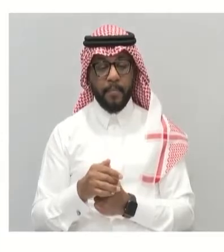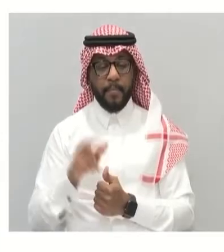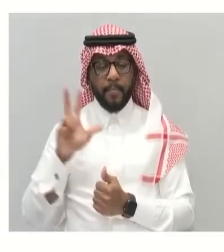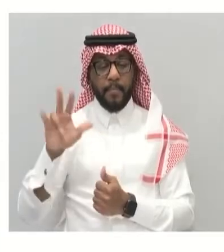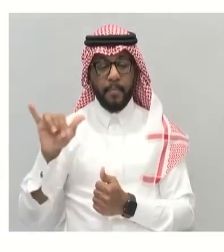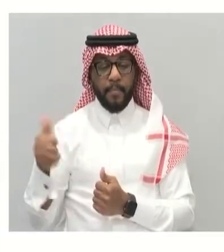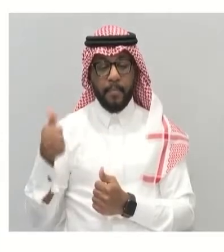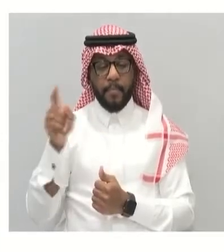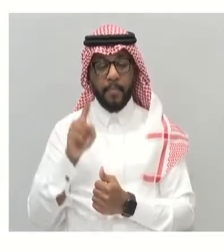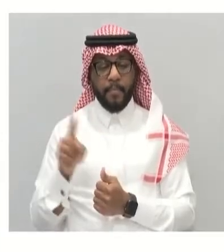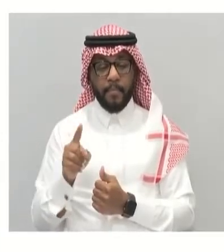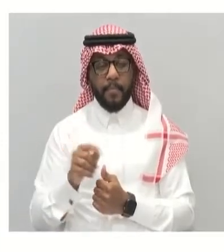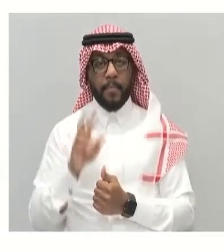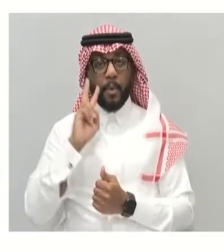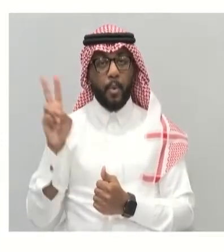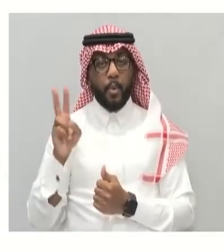جمع مذكر